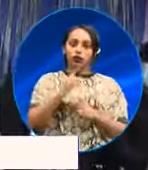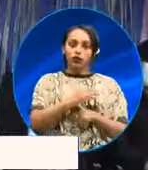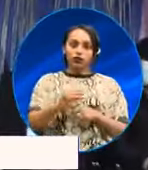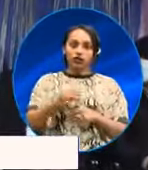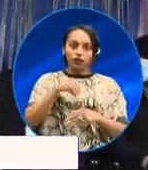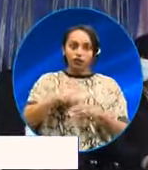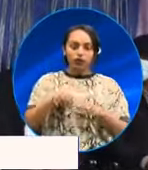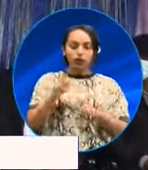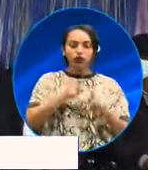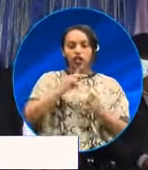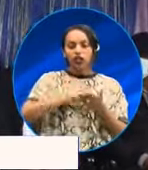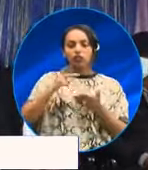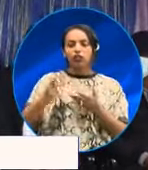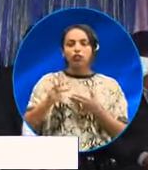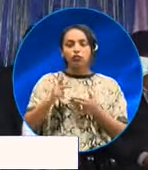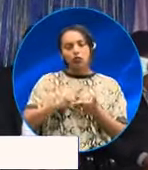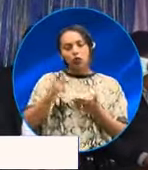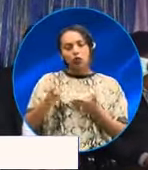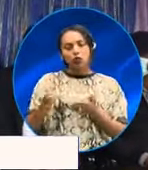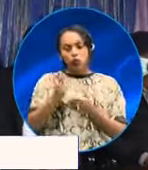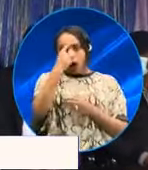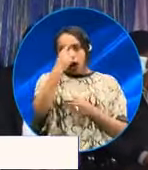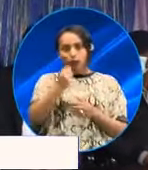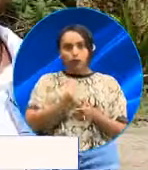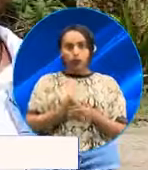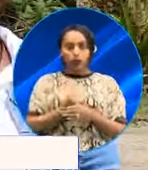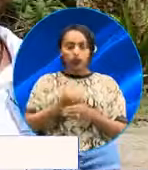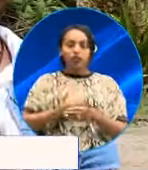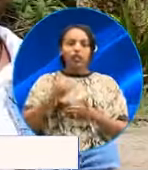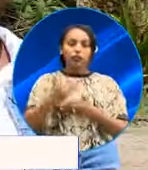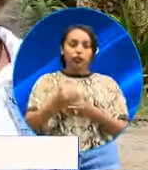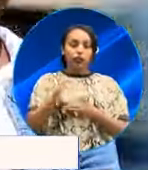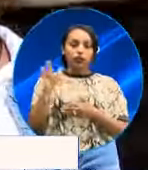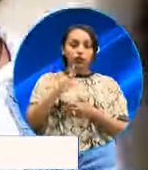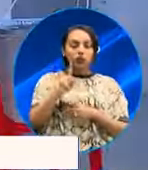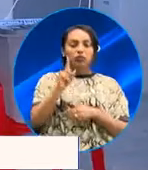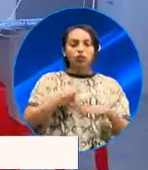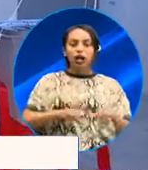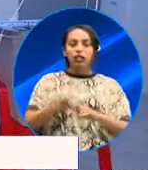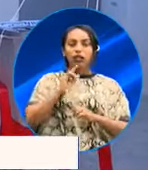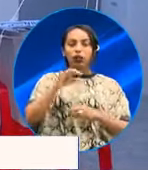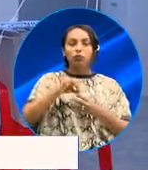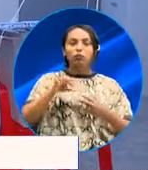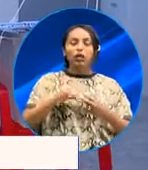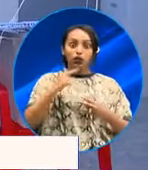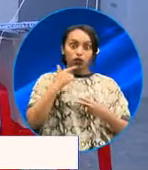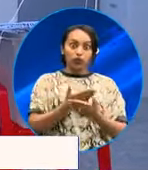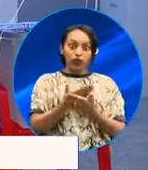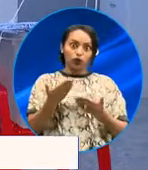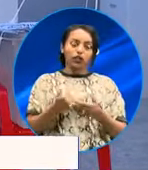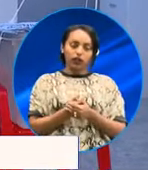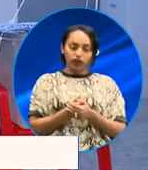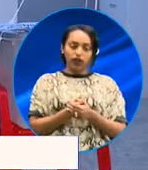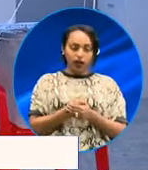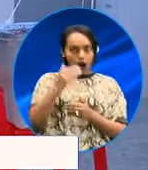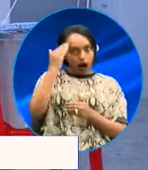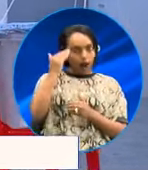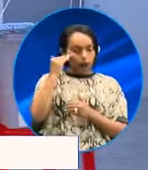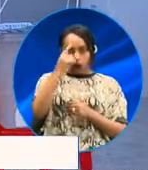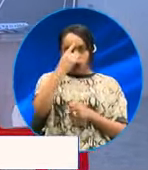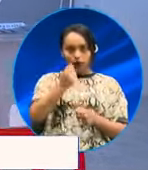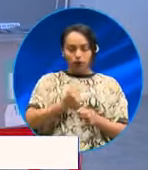ነውና የመረጠው ህዝቡ የተሸነፈው ተሸናፊነቱን አምኖ ለሚቀጥለው ዙር ደግሞ ምን ባደርግ ነው የምመረጠው የሚለውን ነገር